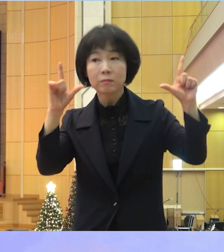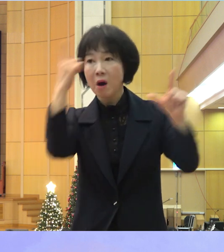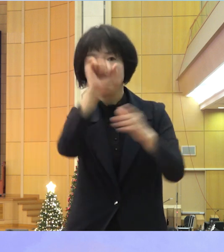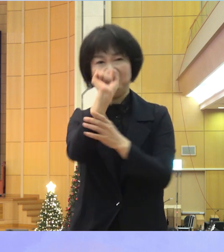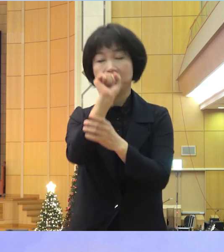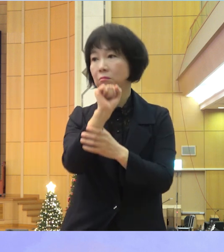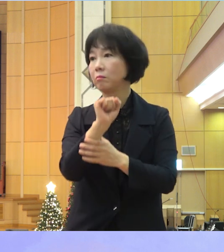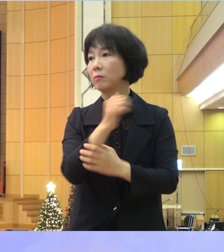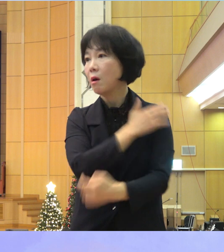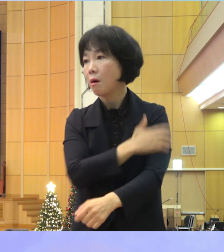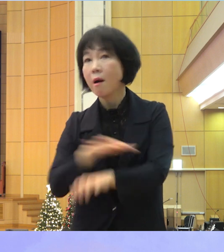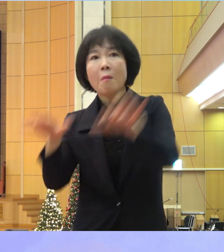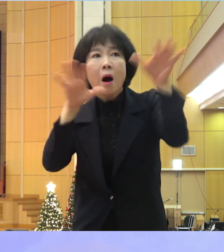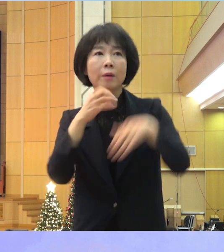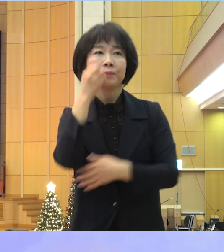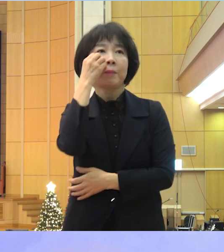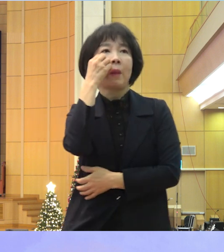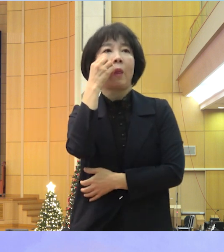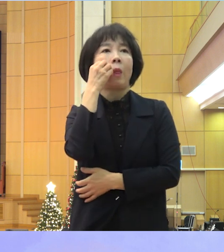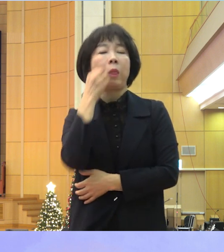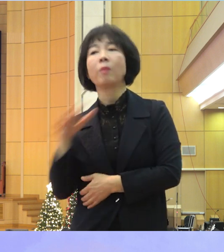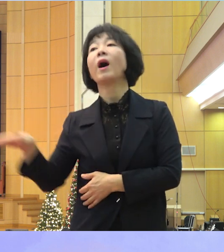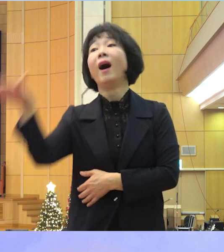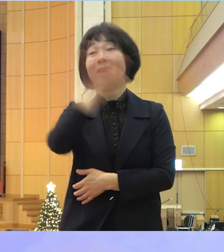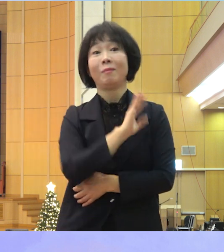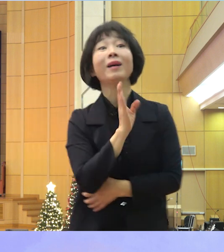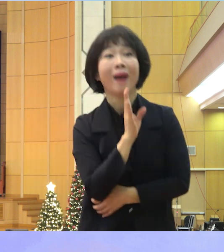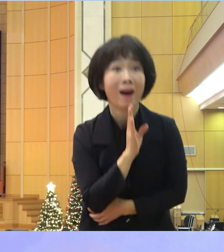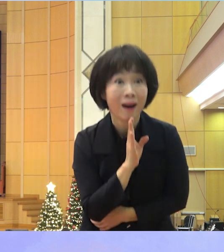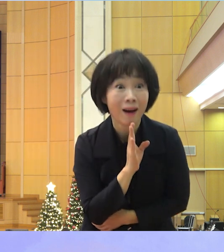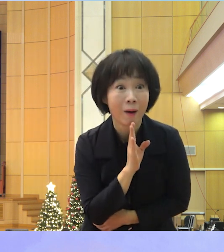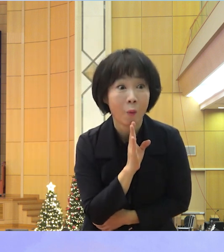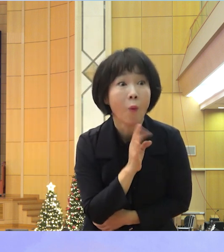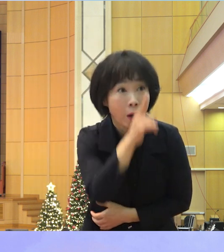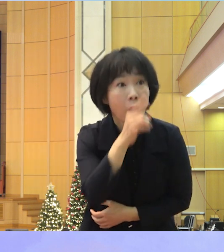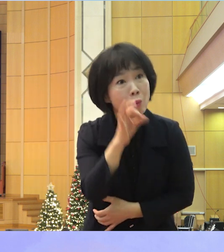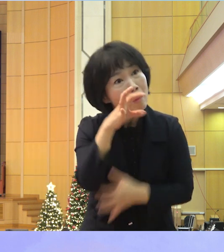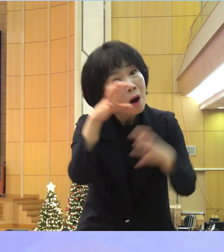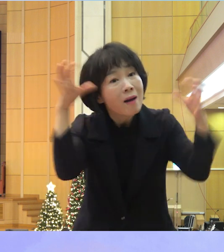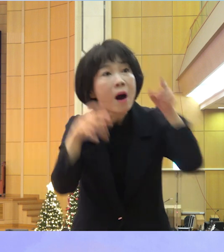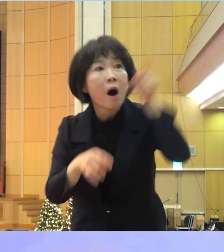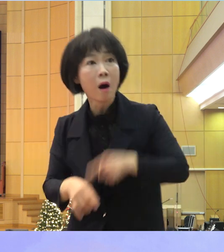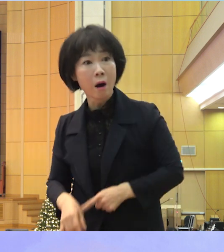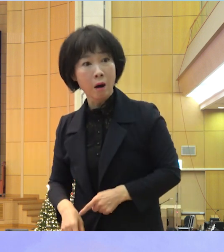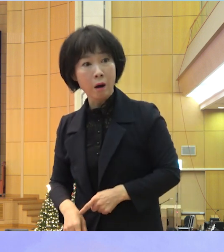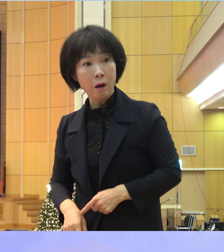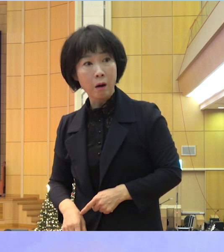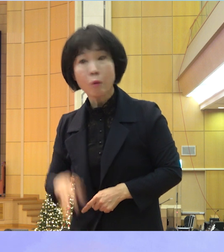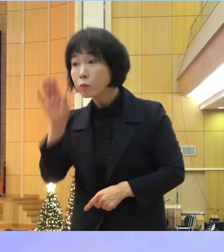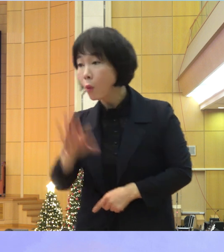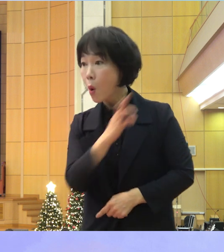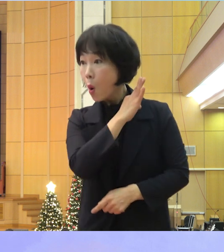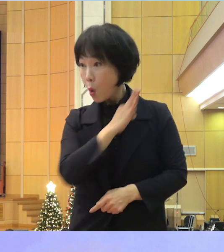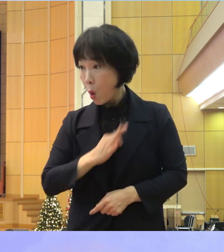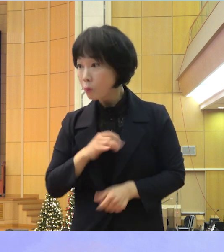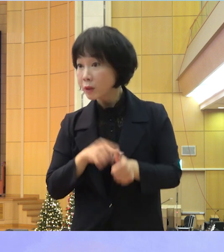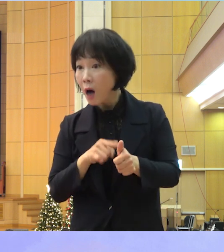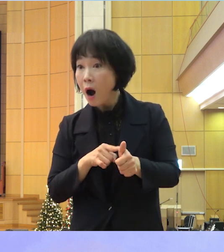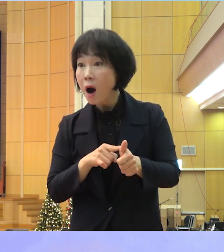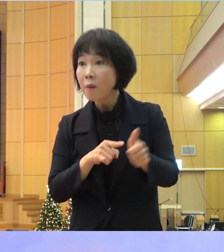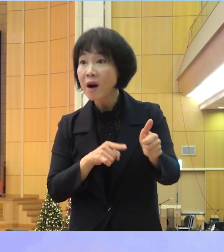인물이요, 모든 사람이 부러워할 만한 사람이 욥이라는 사람입니다. 그 당시에 욥이라는